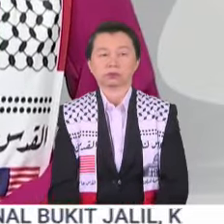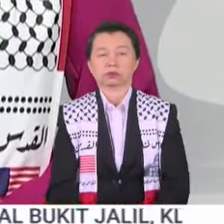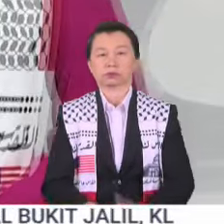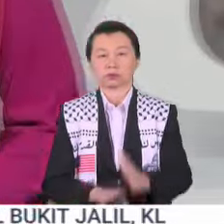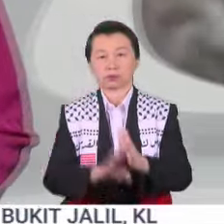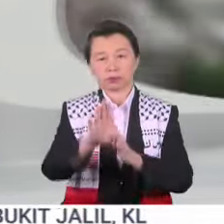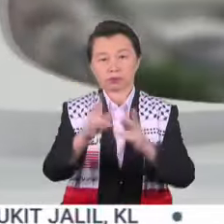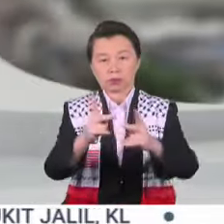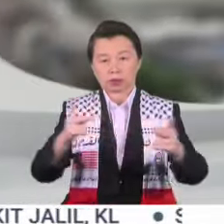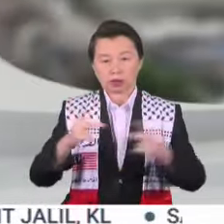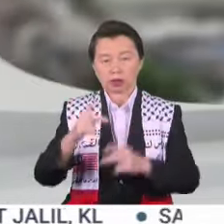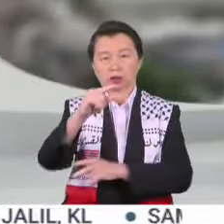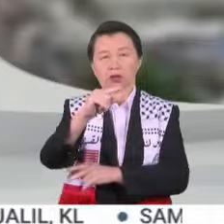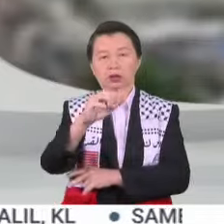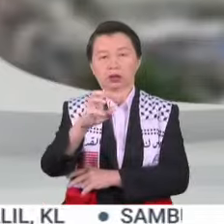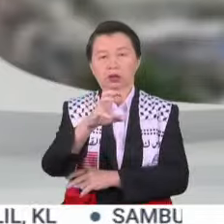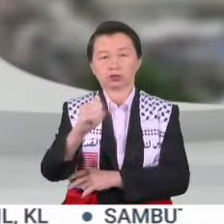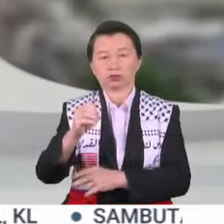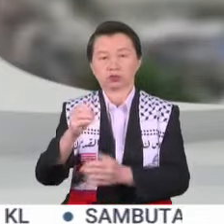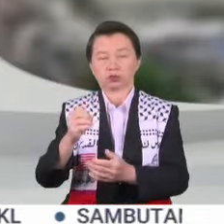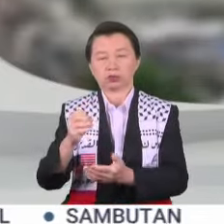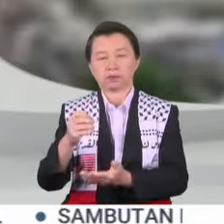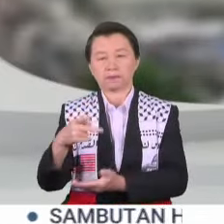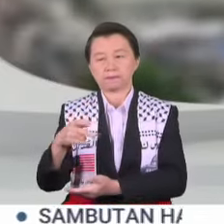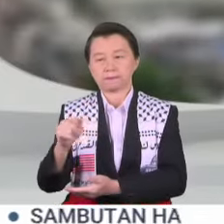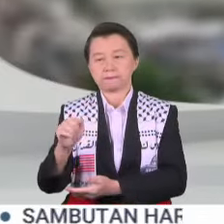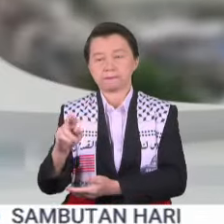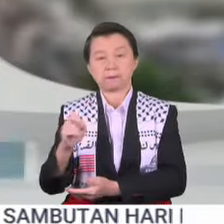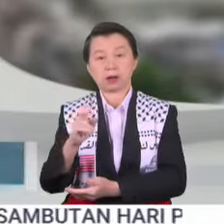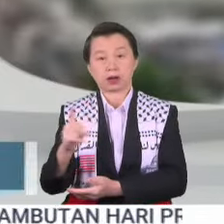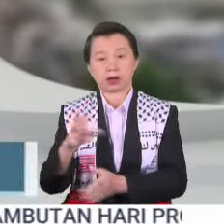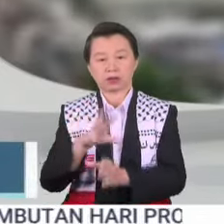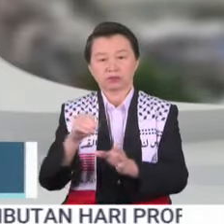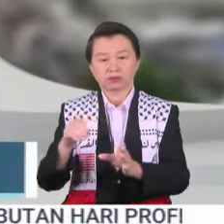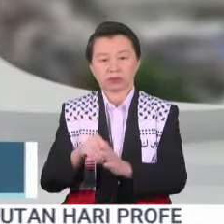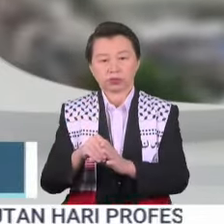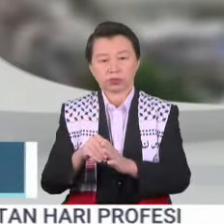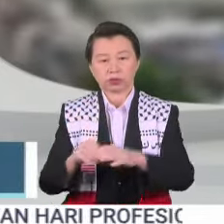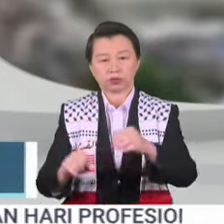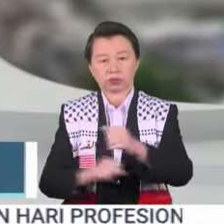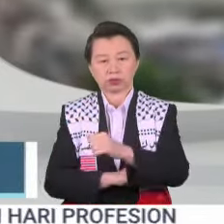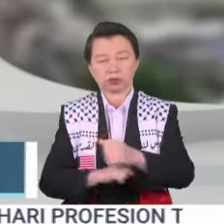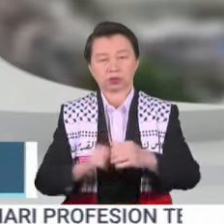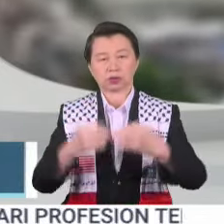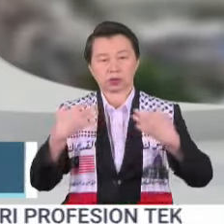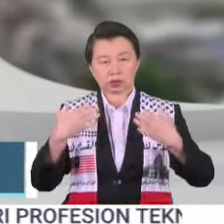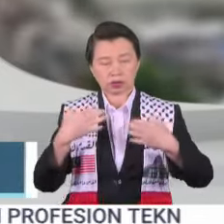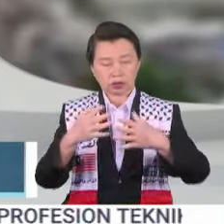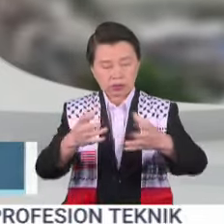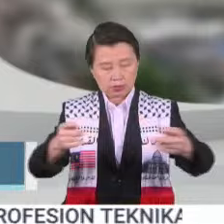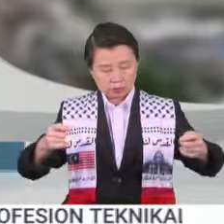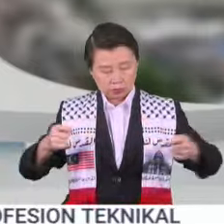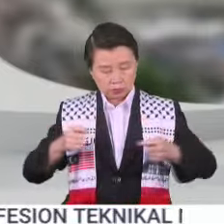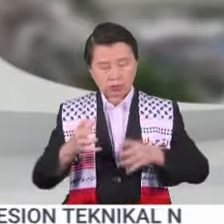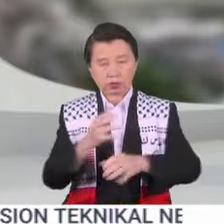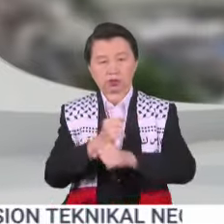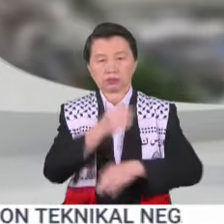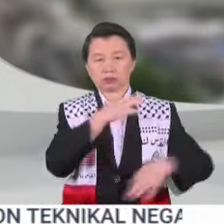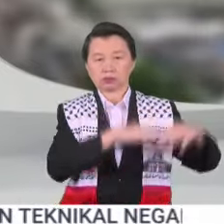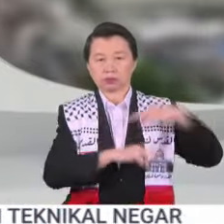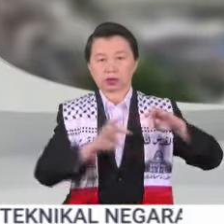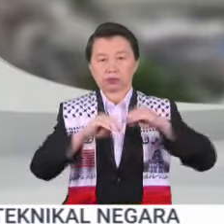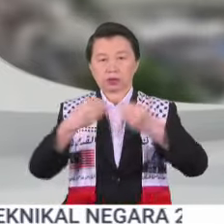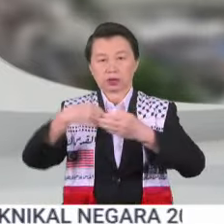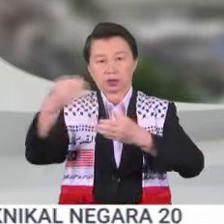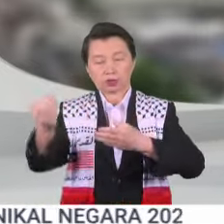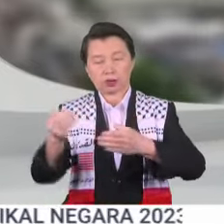Pembangunan kawasan geopark yang diberi penarafan di negara ini bukan sahaja melibatkan infrastruktur fizikal tetapi menjana pendapatan masyarakat luar